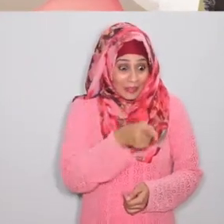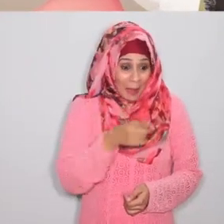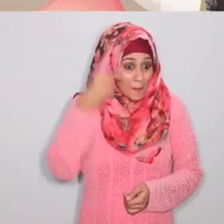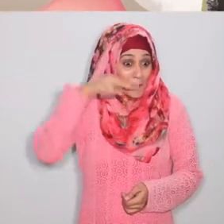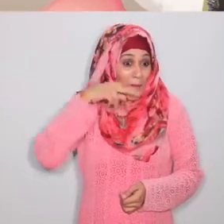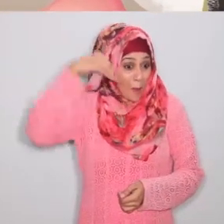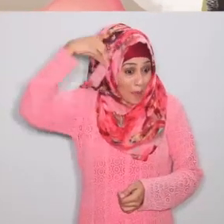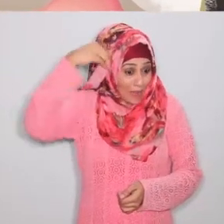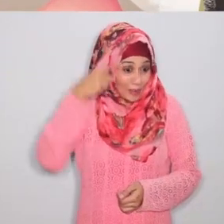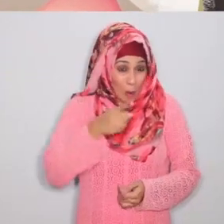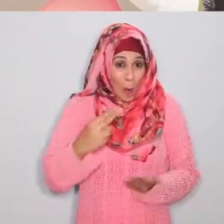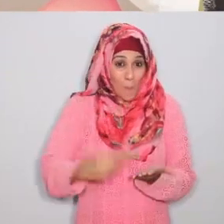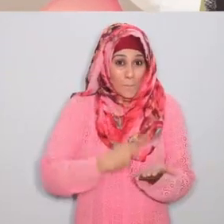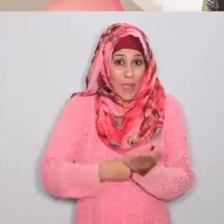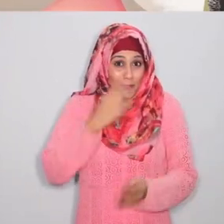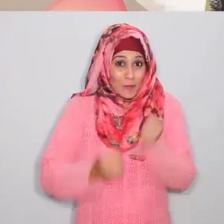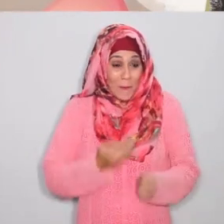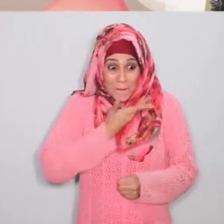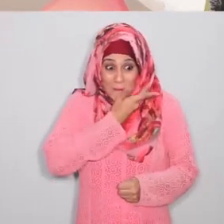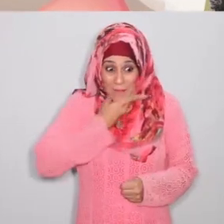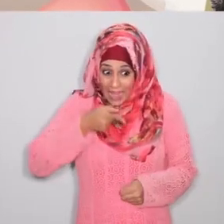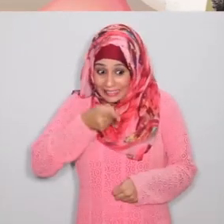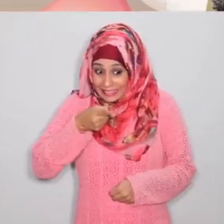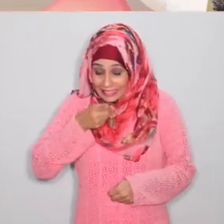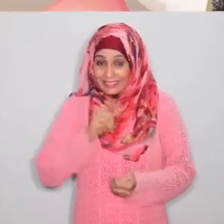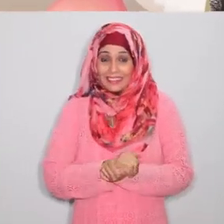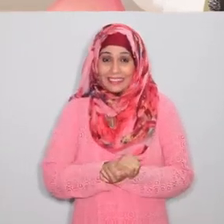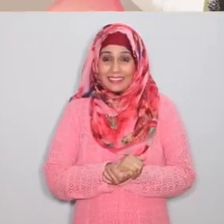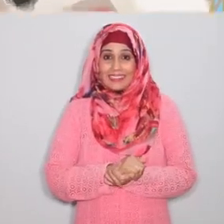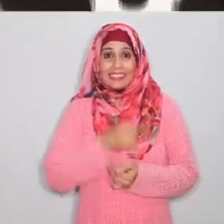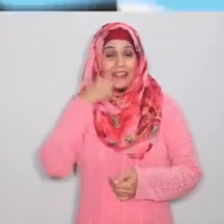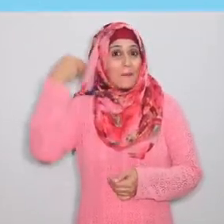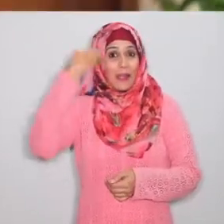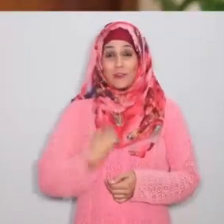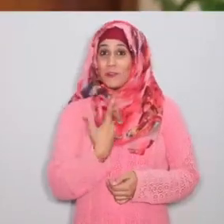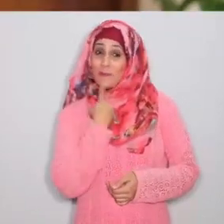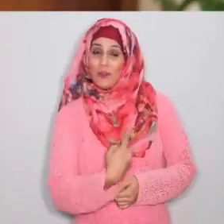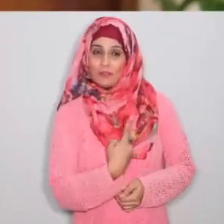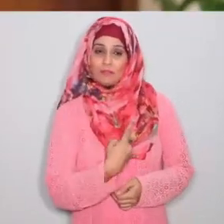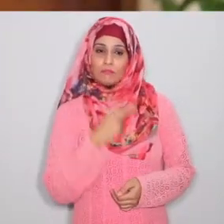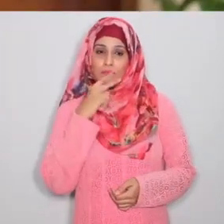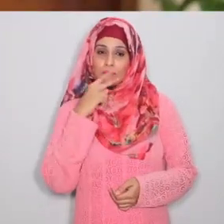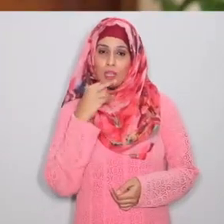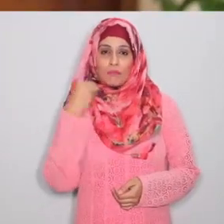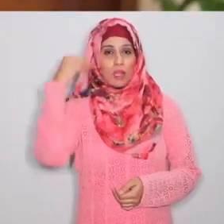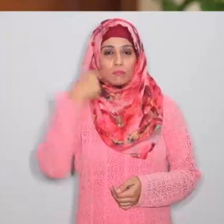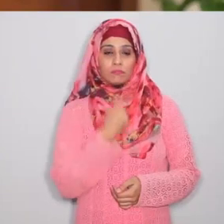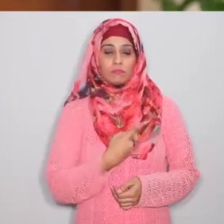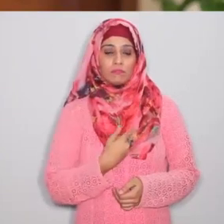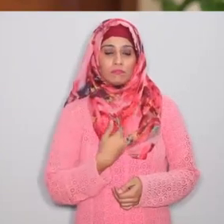तो मक्खन बहुत पसंद भी है ना, मोनी खुशी से बोली। नोनी बोला,